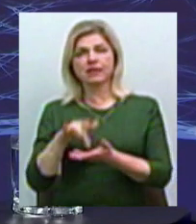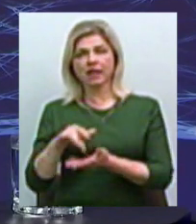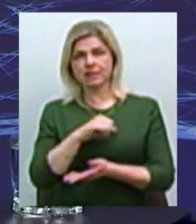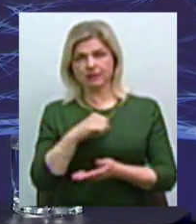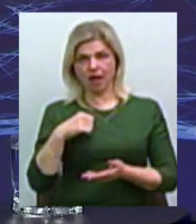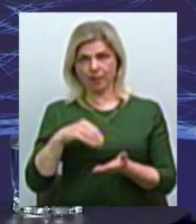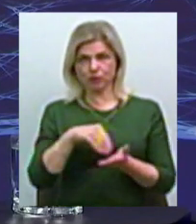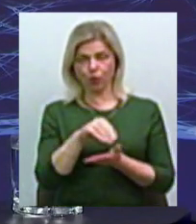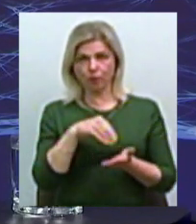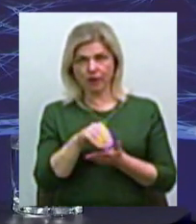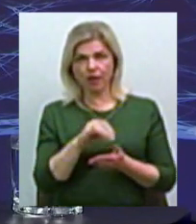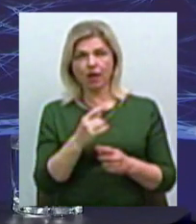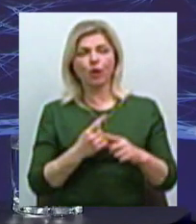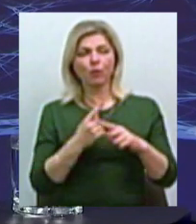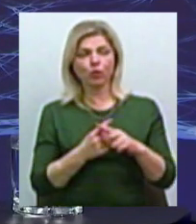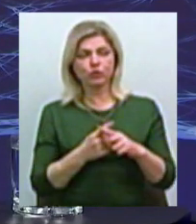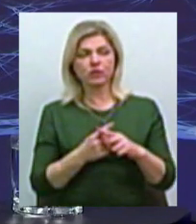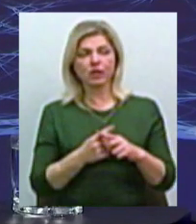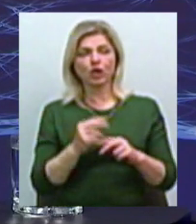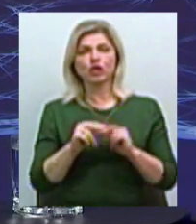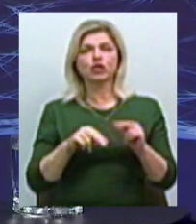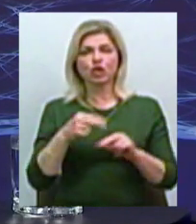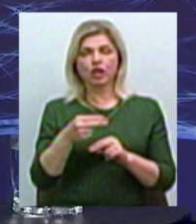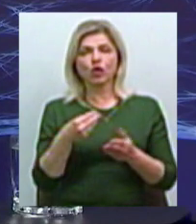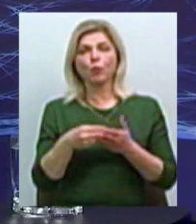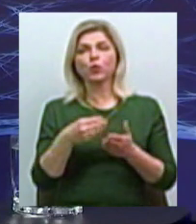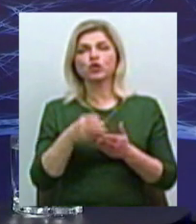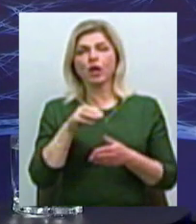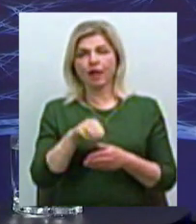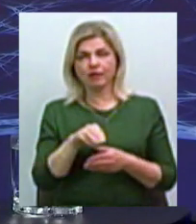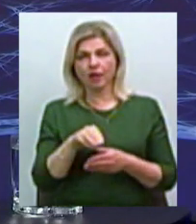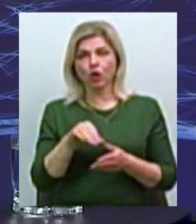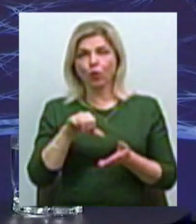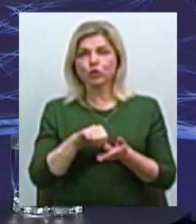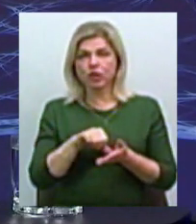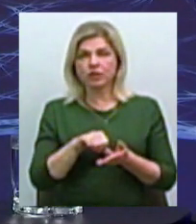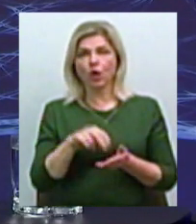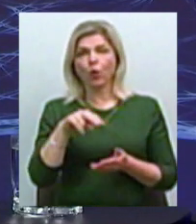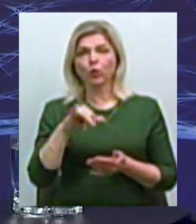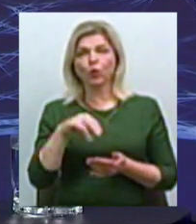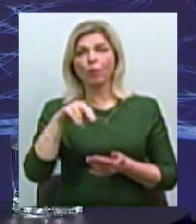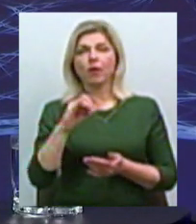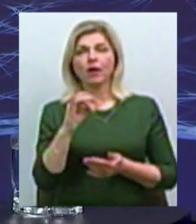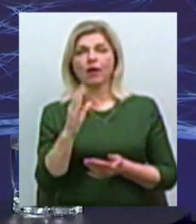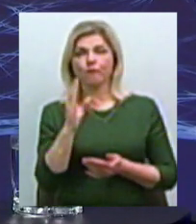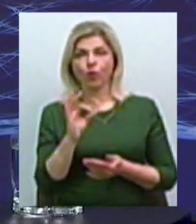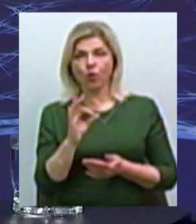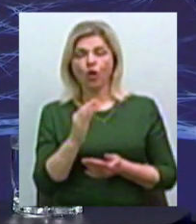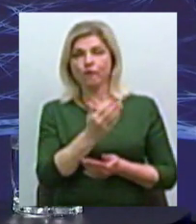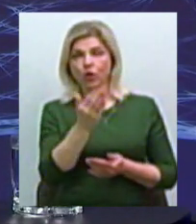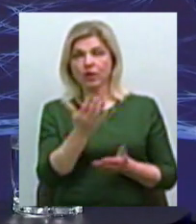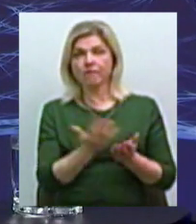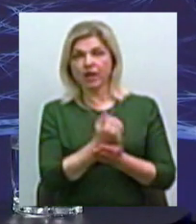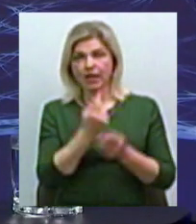Плюс, як вже Олена говорила, є через бюджет участі, бо у нас один медіа-центр, це саме Лупарево, вони виграли